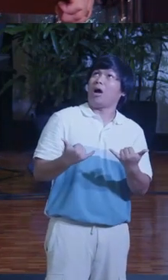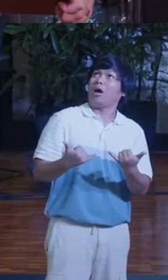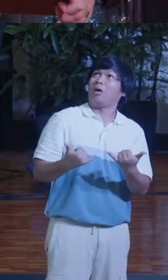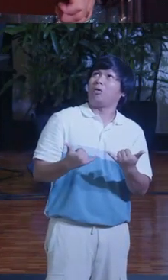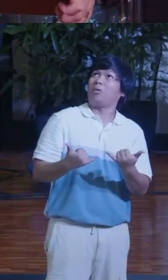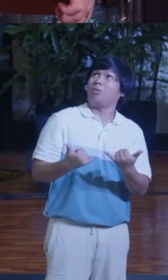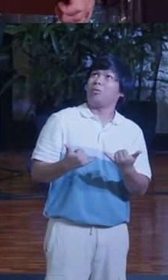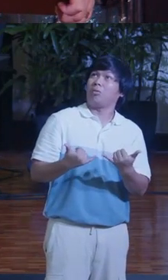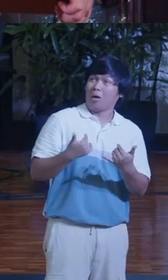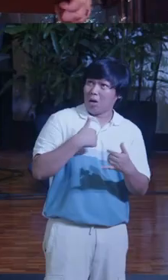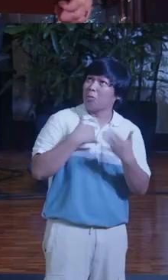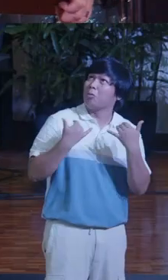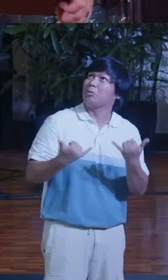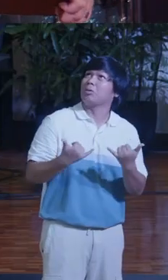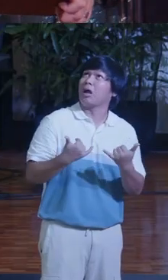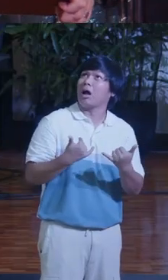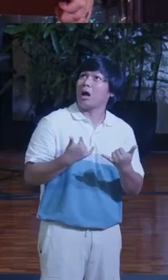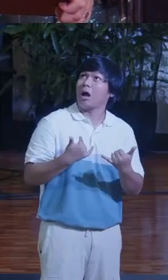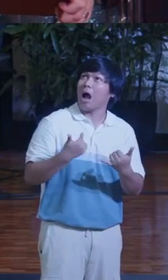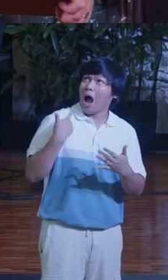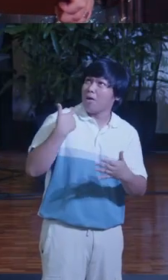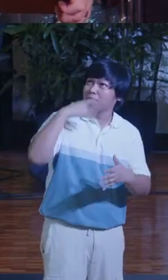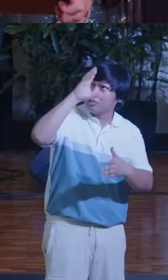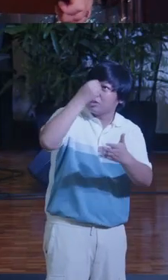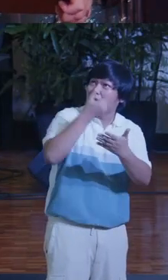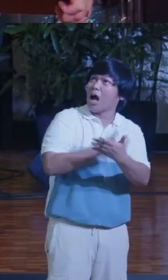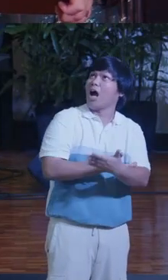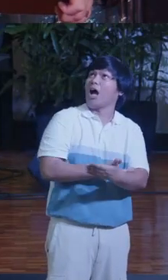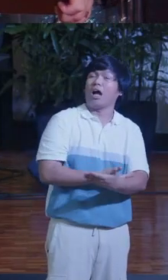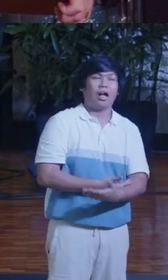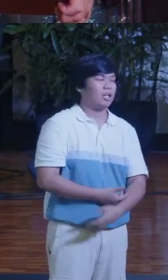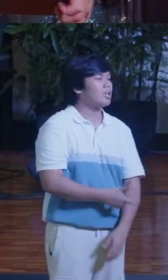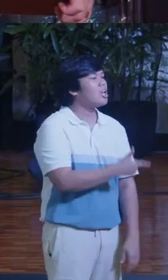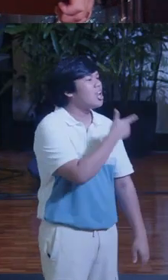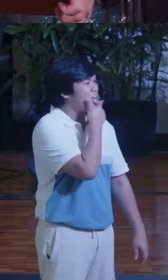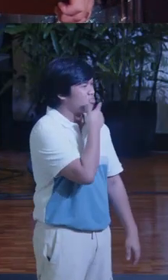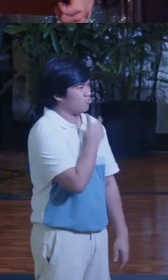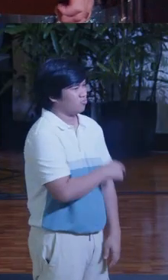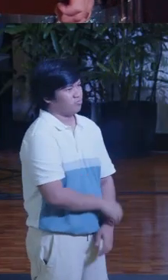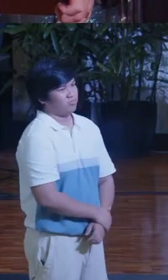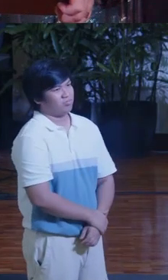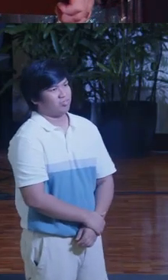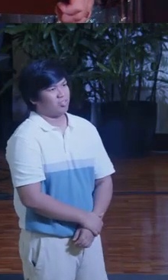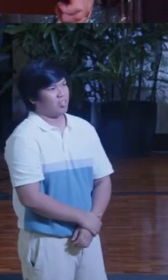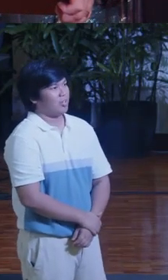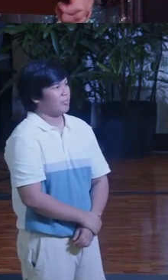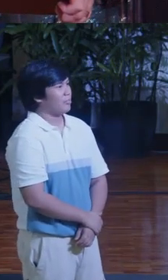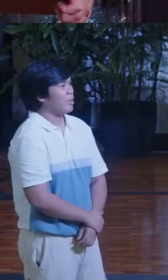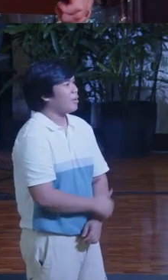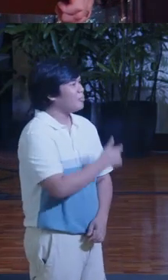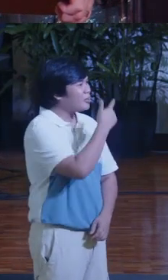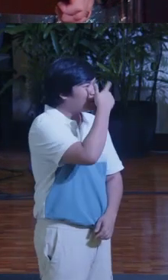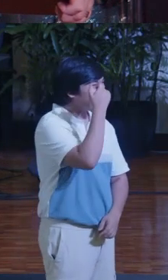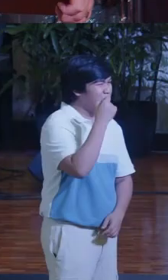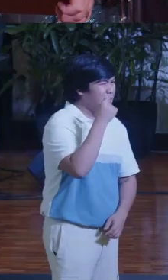kanyang pananampalataya. Hindi po napakalakas ng kanyang pagtawa sa pangako ng Diyos.